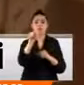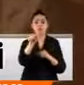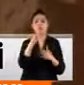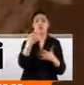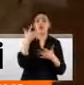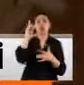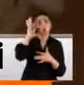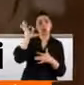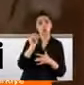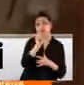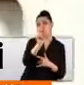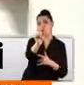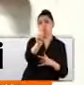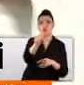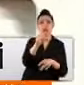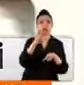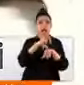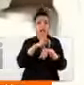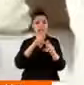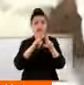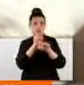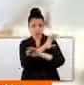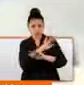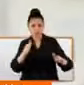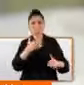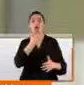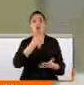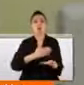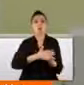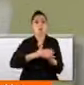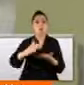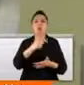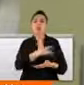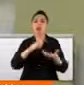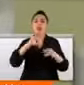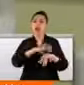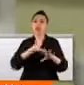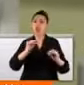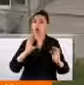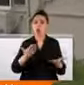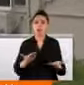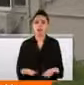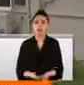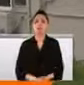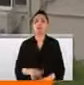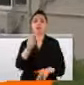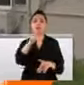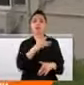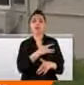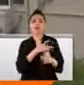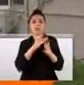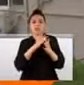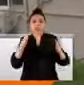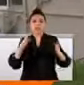karşı uzmanlar uyarıyor. Hastalığı atlatsalar bile ömürlerini kalp hastası olarak sürdürme ihtimali var çocukların. Kalp odacıklarının genişleme